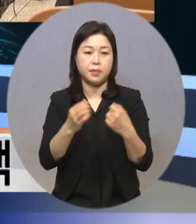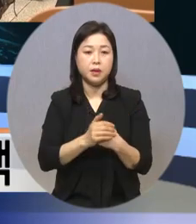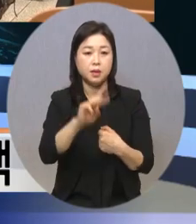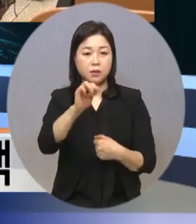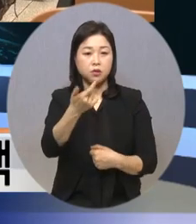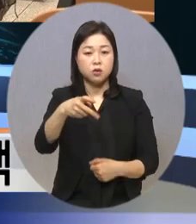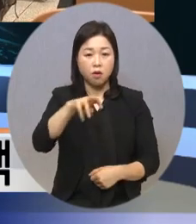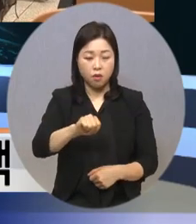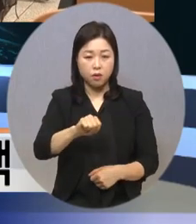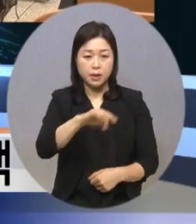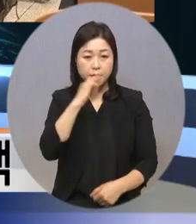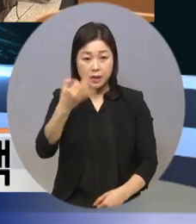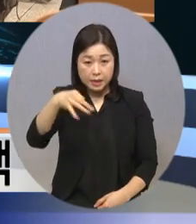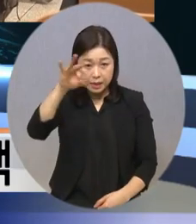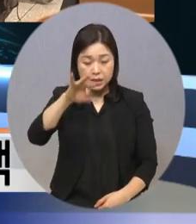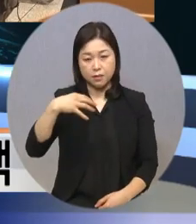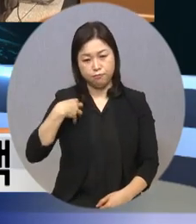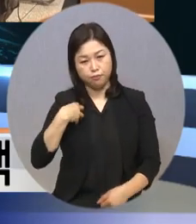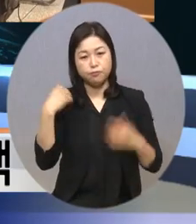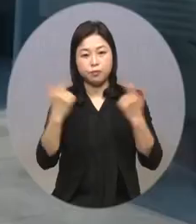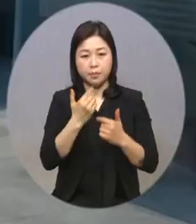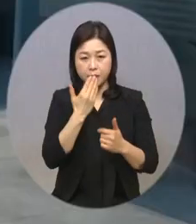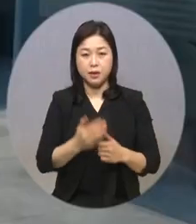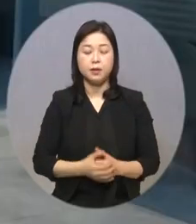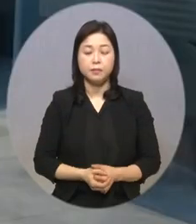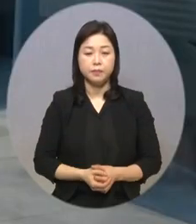부담이 줄어들 것으로 기대됩니다.